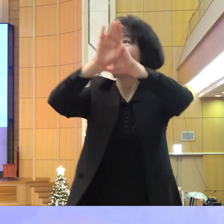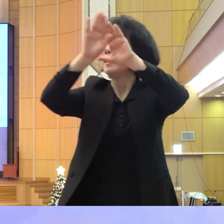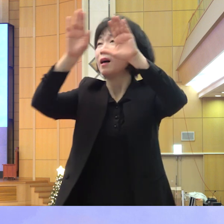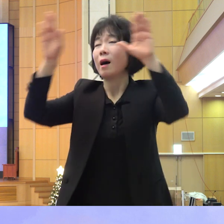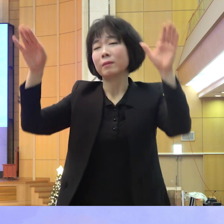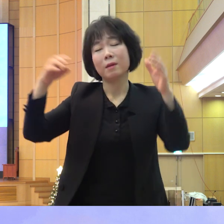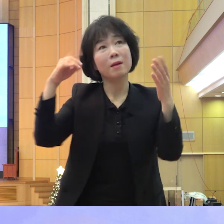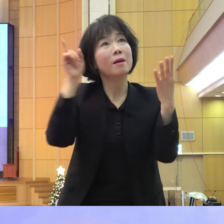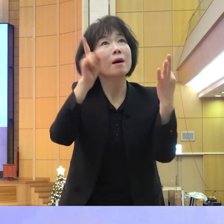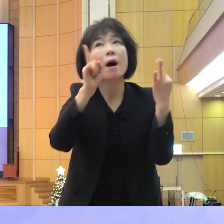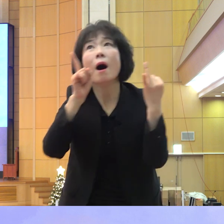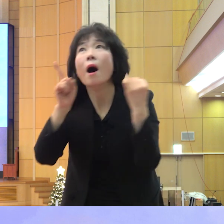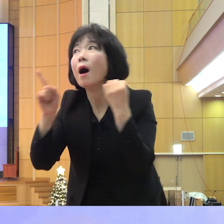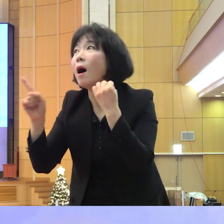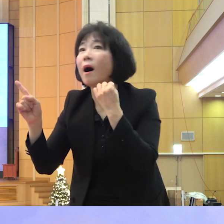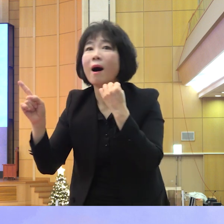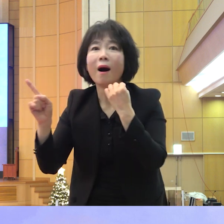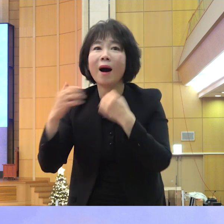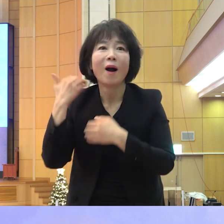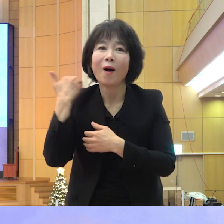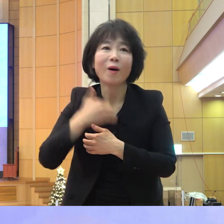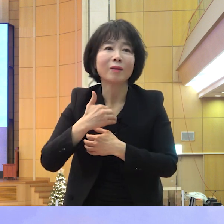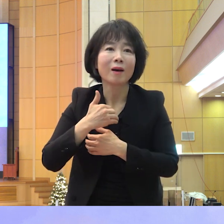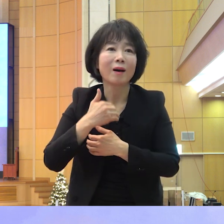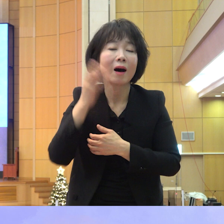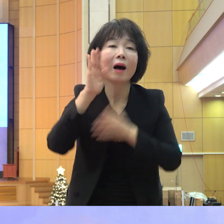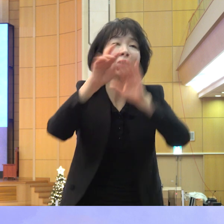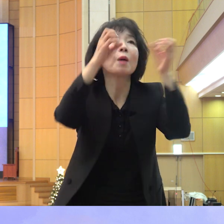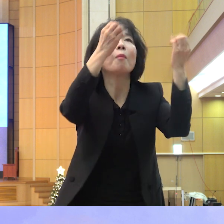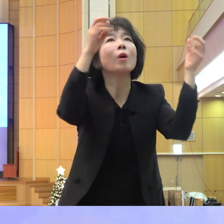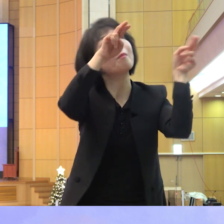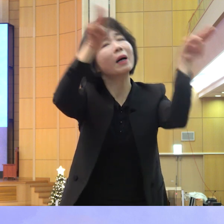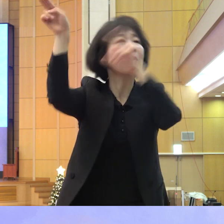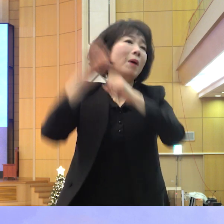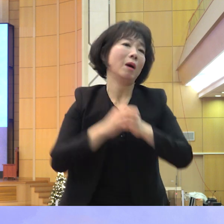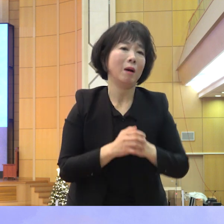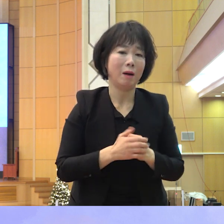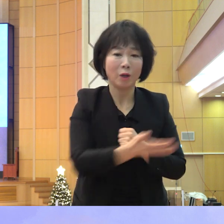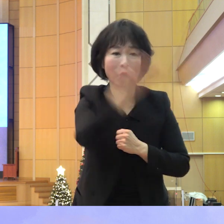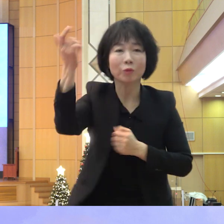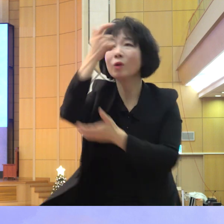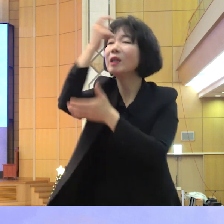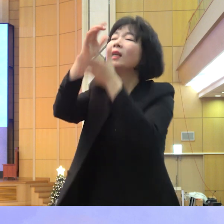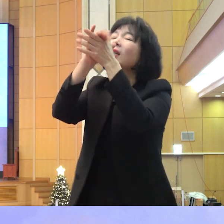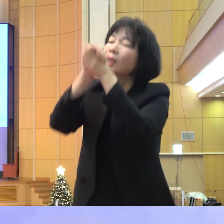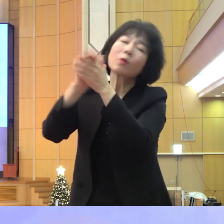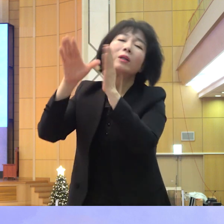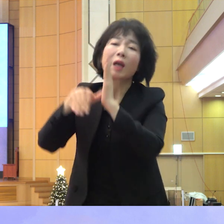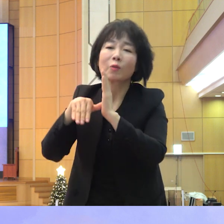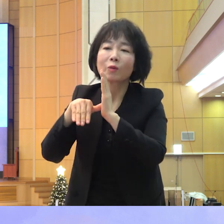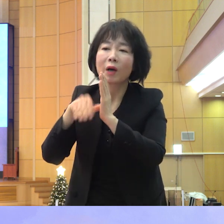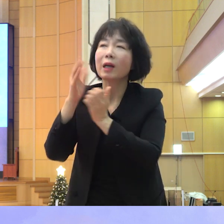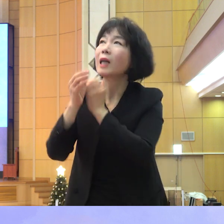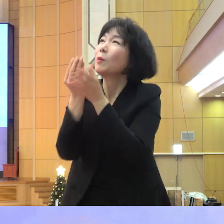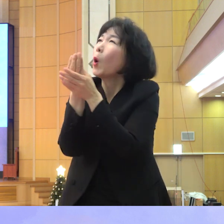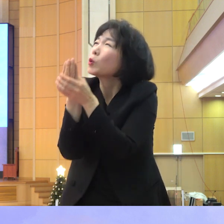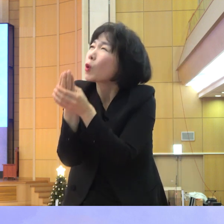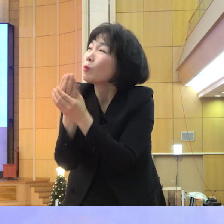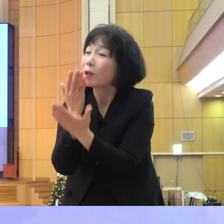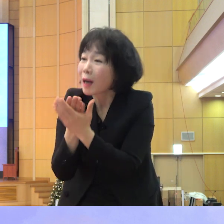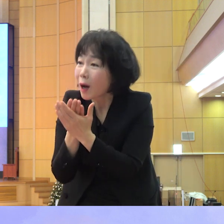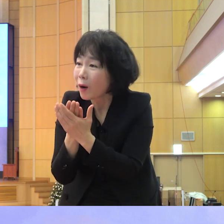없는 하늘의 별을 바라보게 했어요. 그래서 성경에는 우리가 기도할 때도 전라도 말로 좁게 주시오 이렇게 기도하면 안